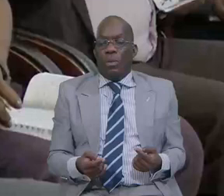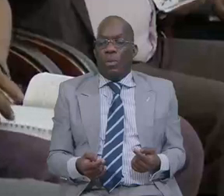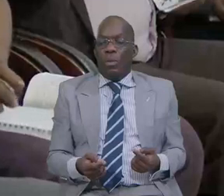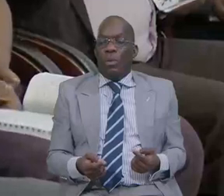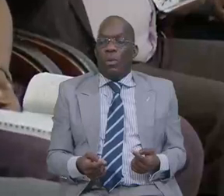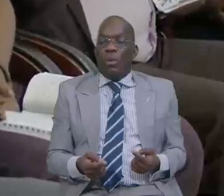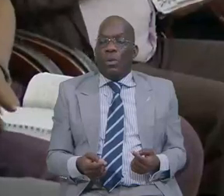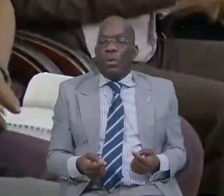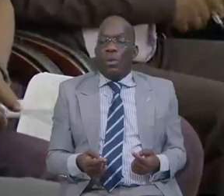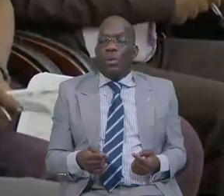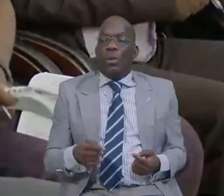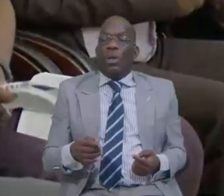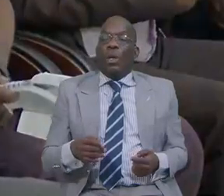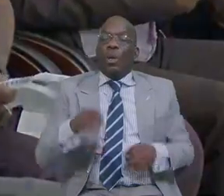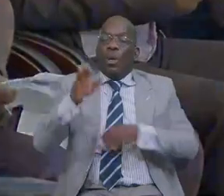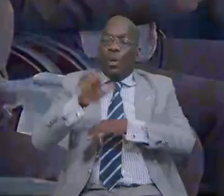Voyons ceci.